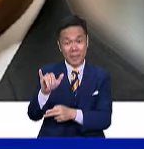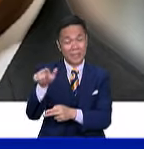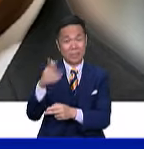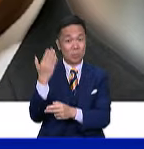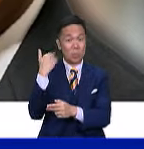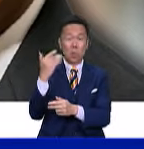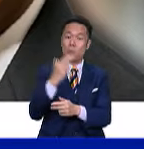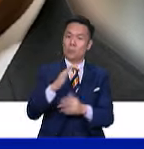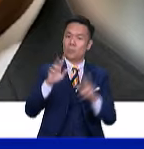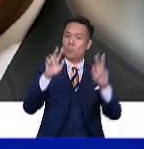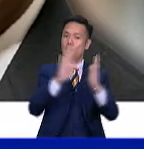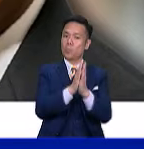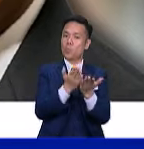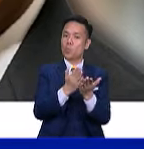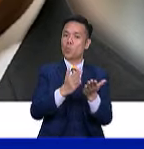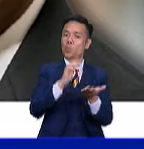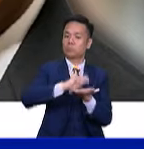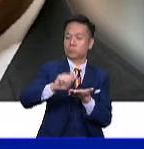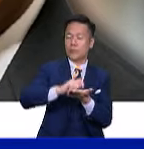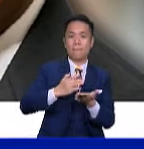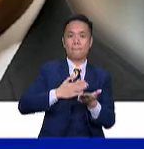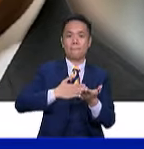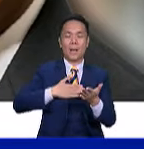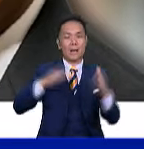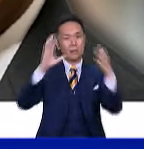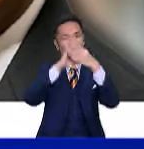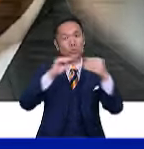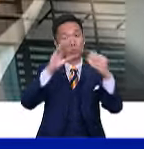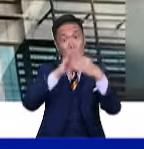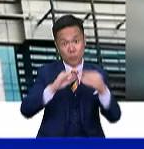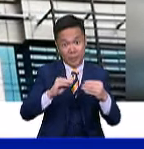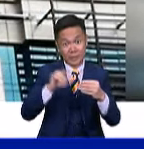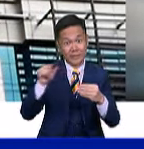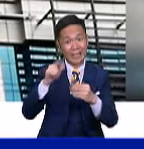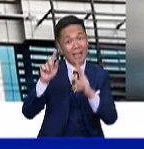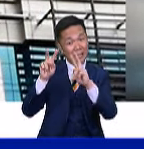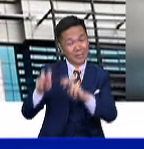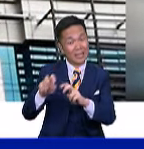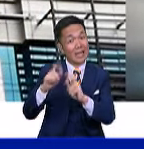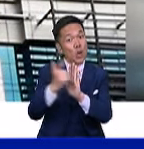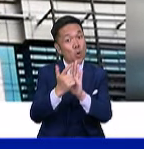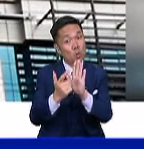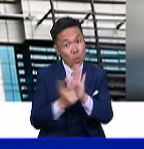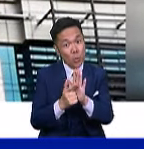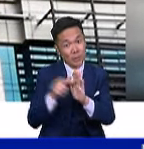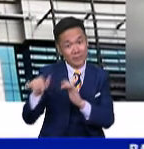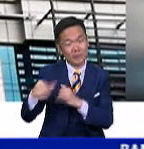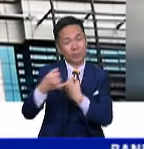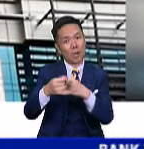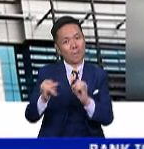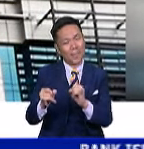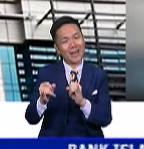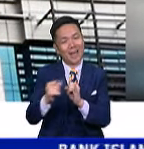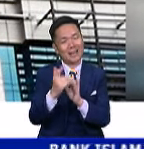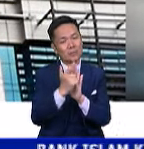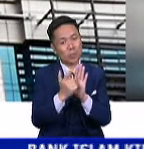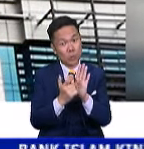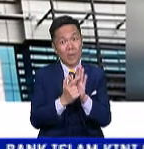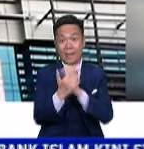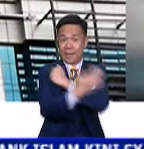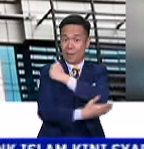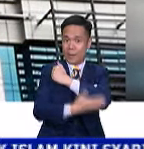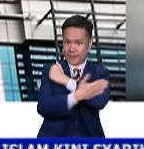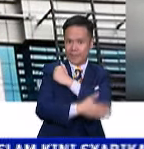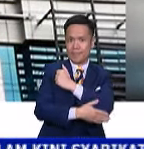my story Justice in the wilderness bagian hal ihwal undang-undang dan jabatan pegawai negara bertindak sebagai